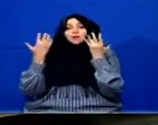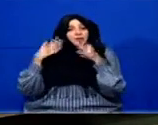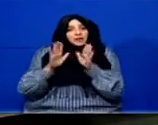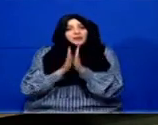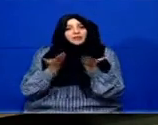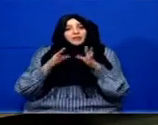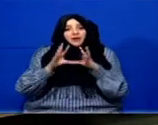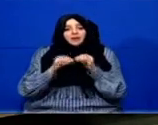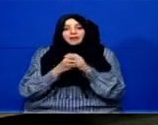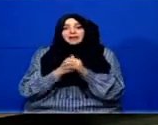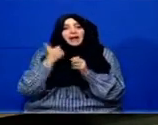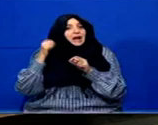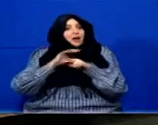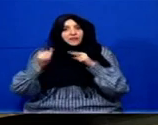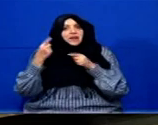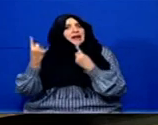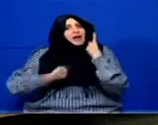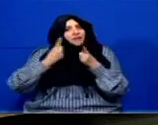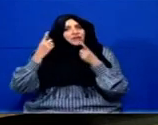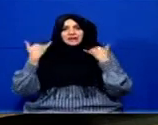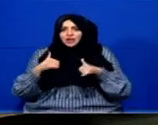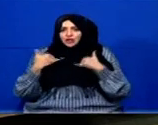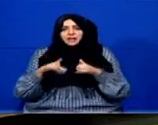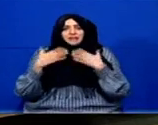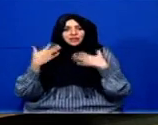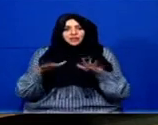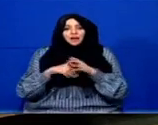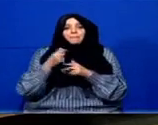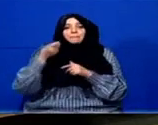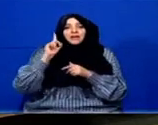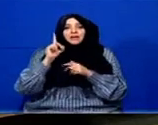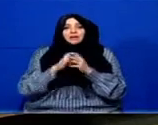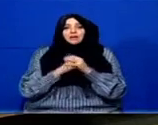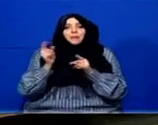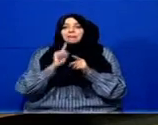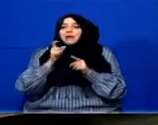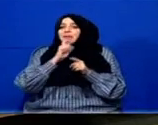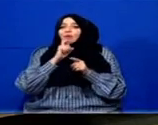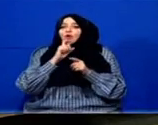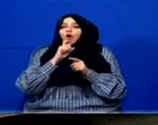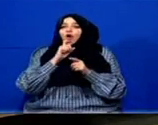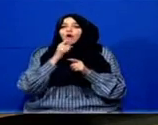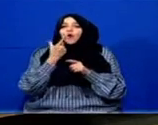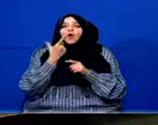وهي دارت عرسها هنا في الجزائر دارتها بتصحي لم يتم الدخول